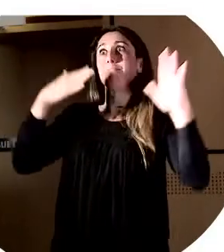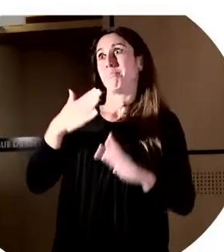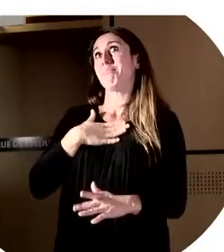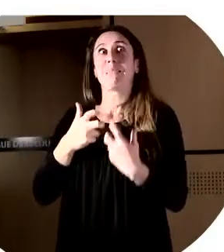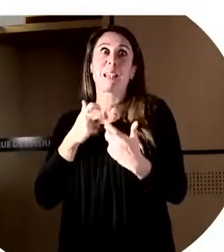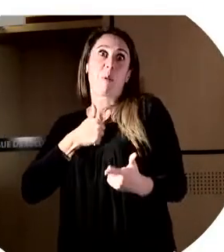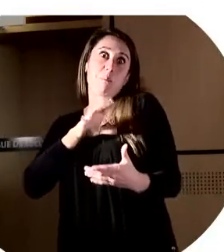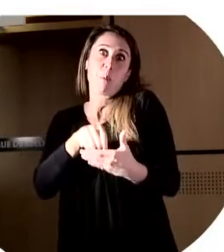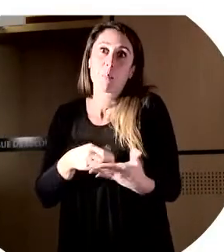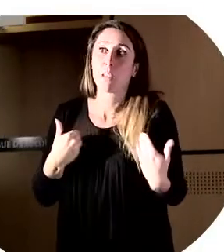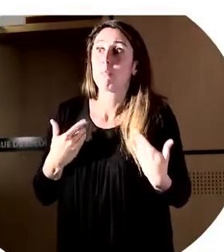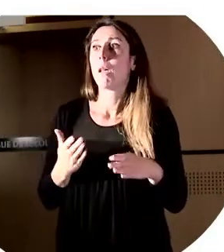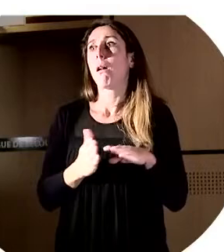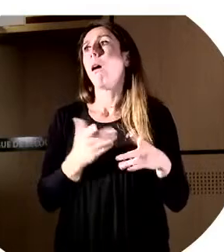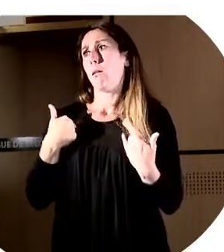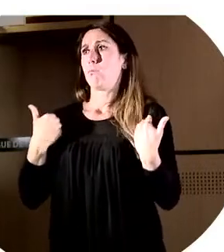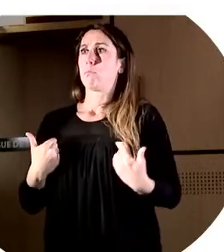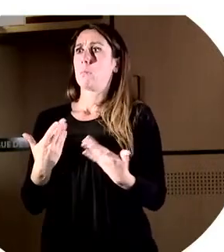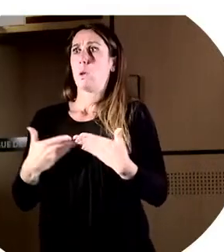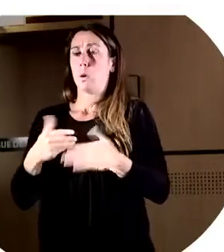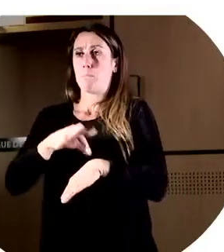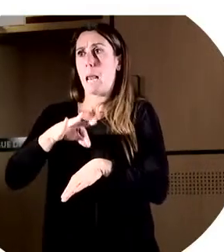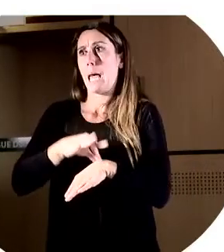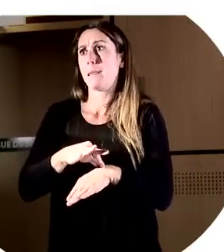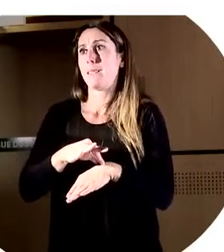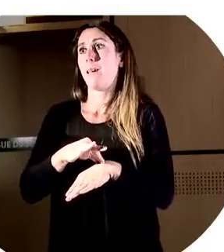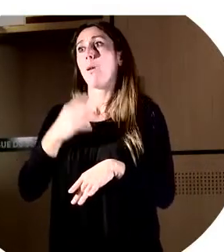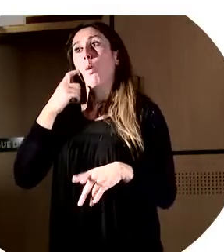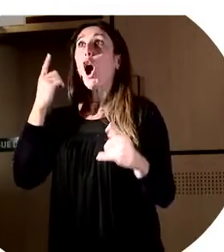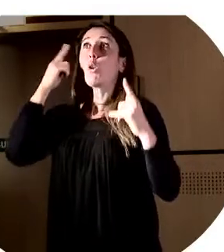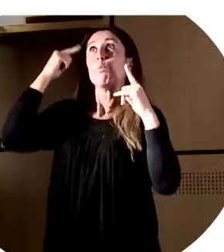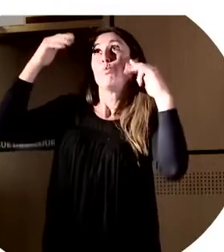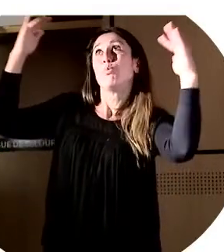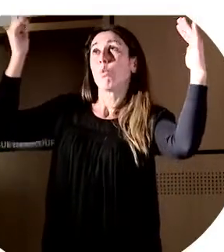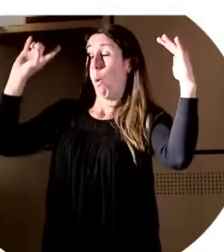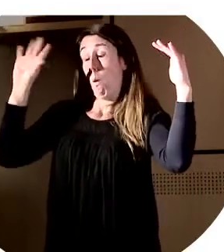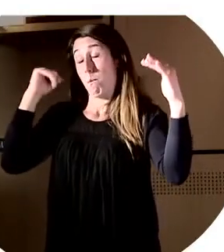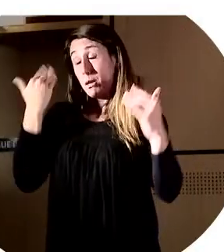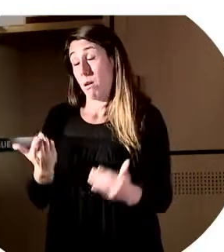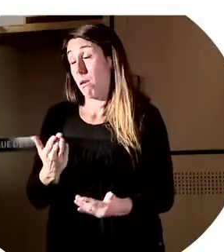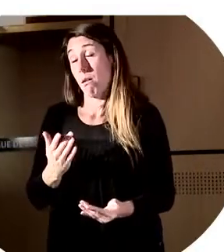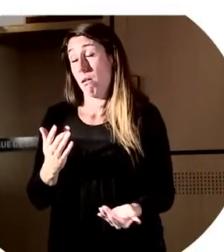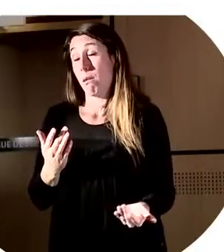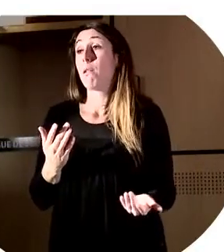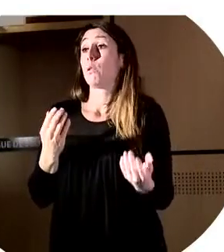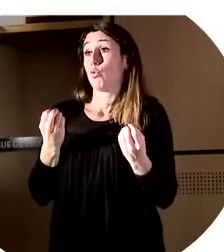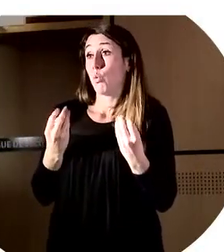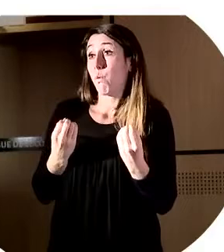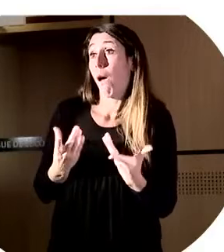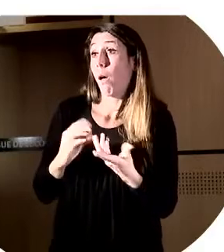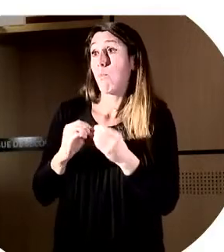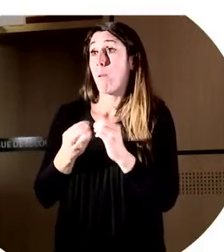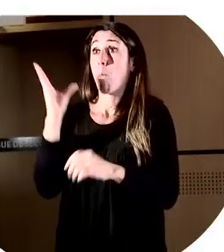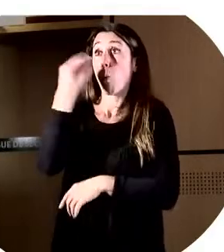malade, ce n'est pas forcément les étourderies qui font qu'on est non-observant. Il y a le fait que souvent